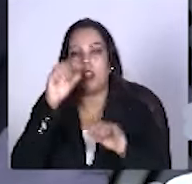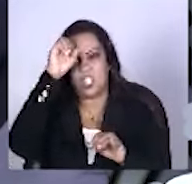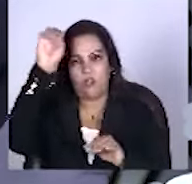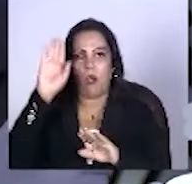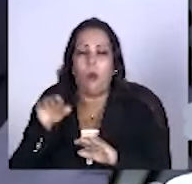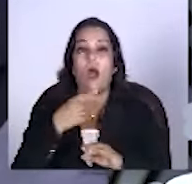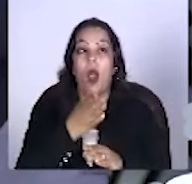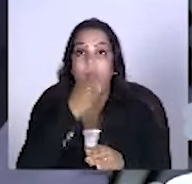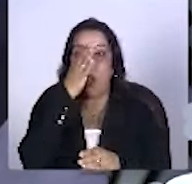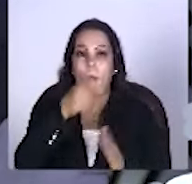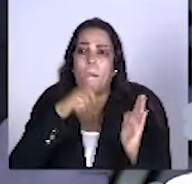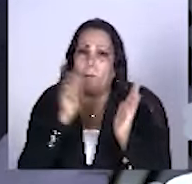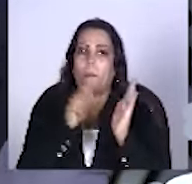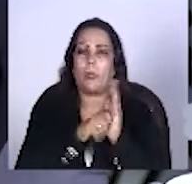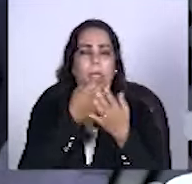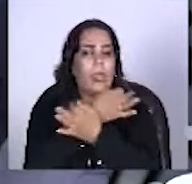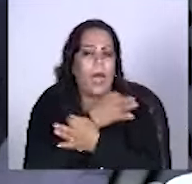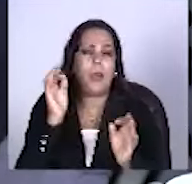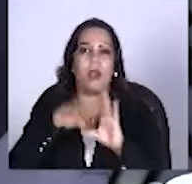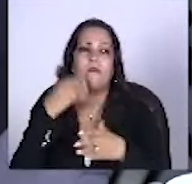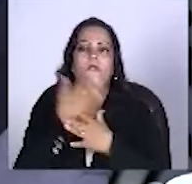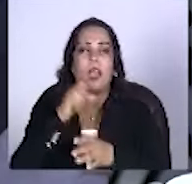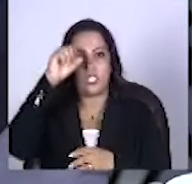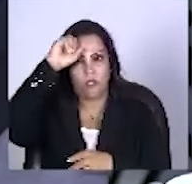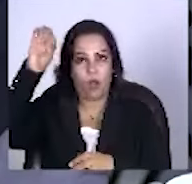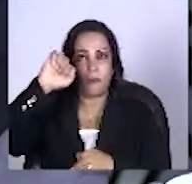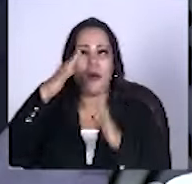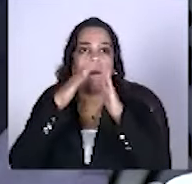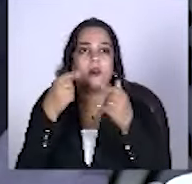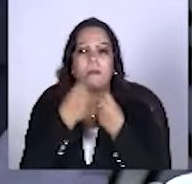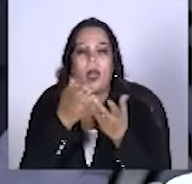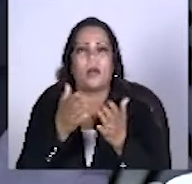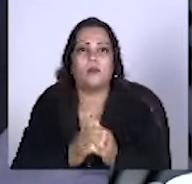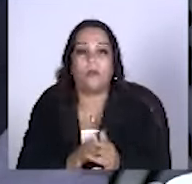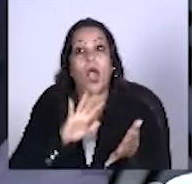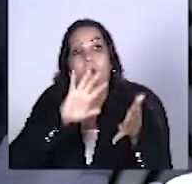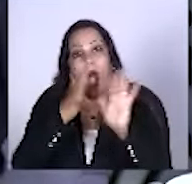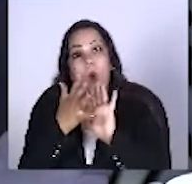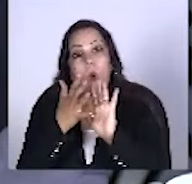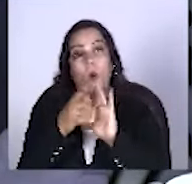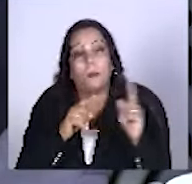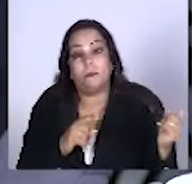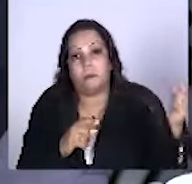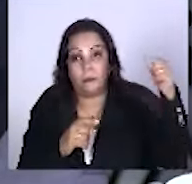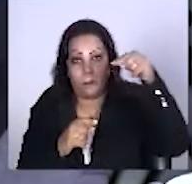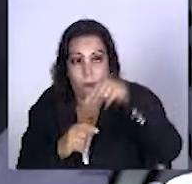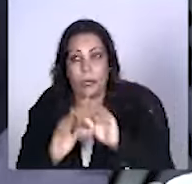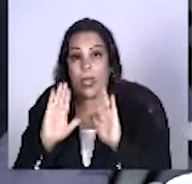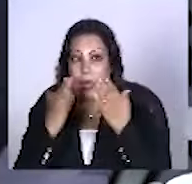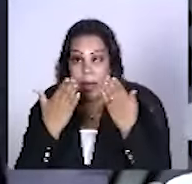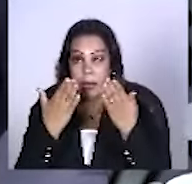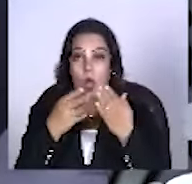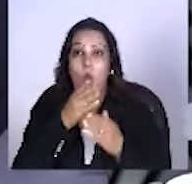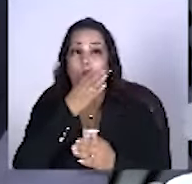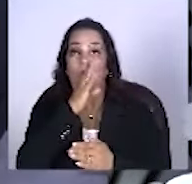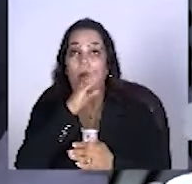فروح يا ابني اثبت الكلام ده كله في القنصليه المصريه تمام او لما ينزل اجازه يجيب